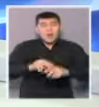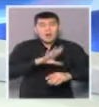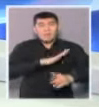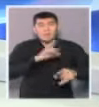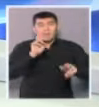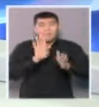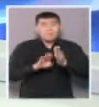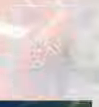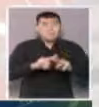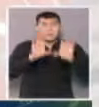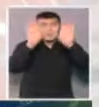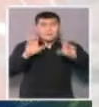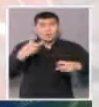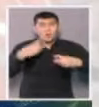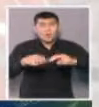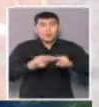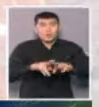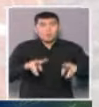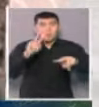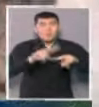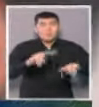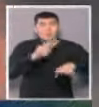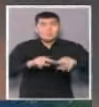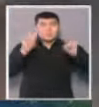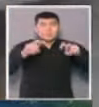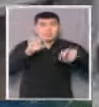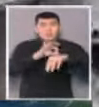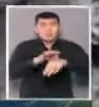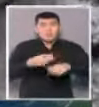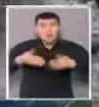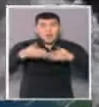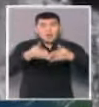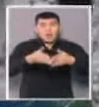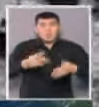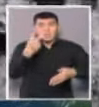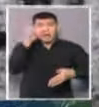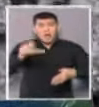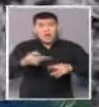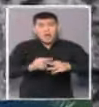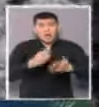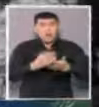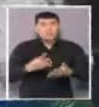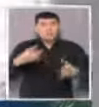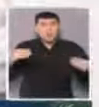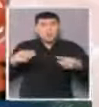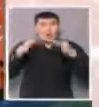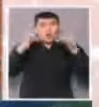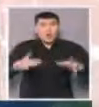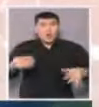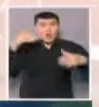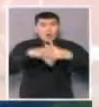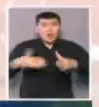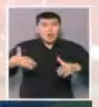шұғыл тексерістің нәтижесінде қылмыстары әшкереленді. Тексеру барысында мотоқұрылғыға екі азаматтың 4 тана қапқа тиеген су